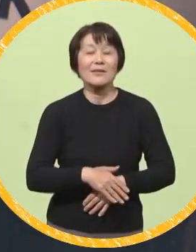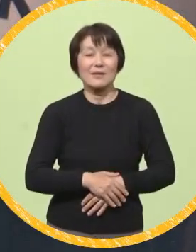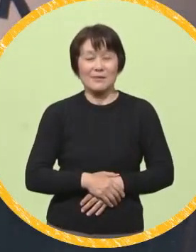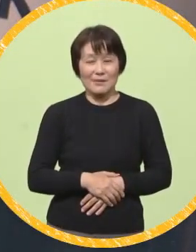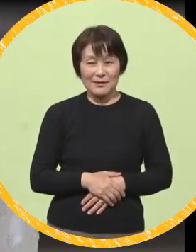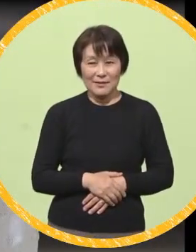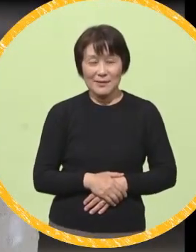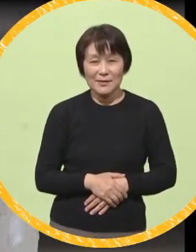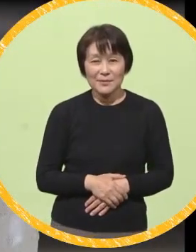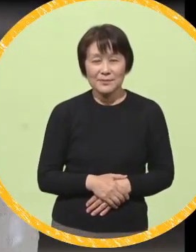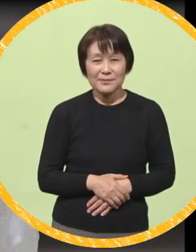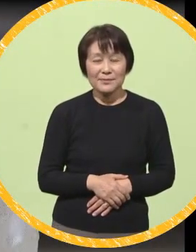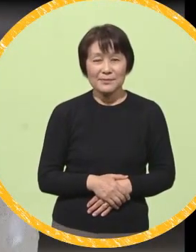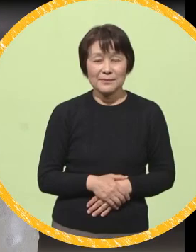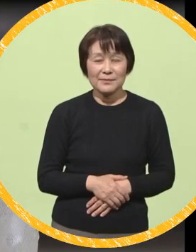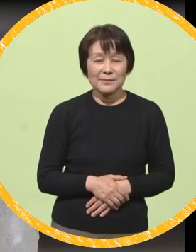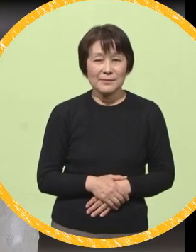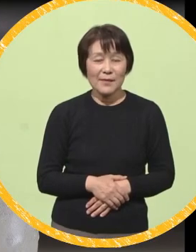本、はい、完売？ はい、